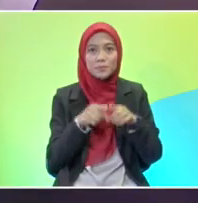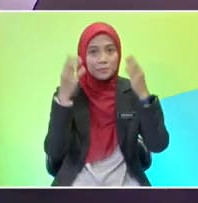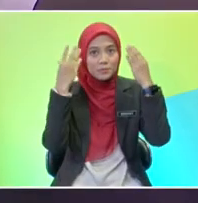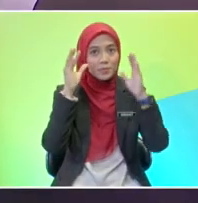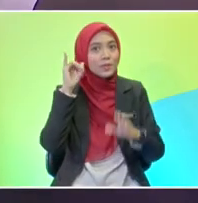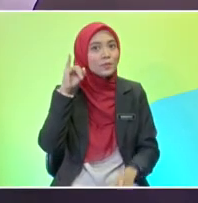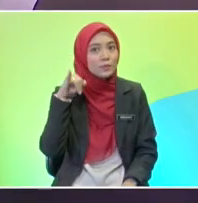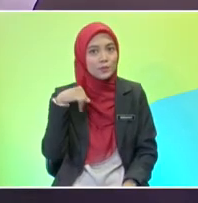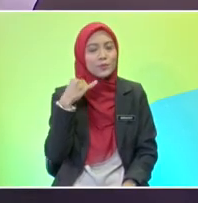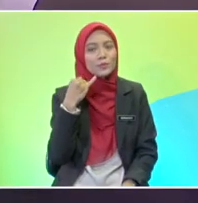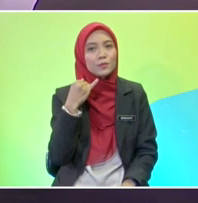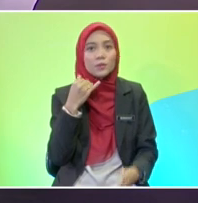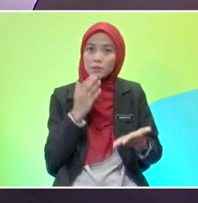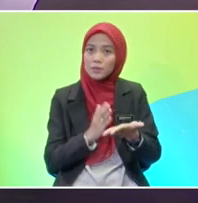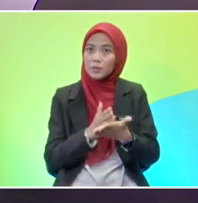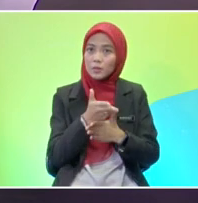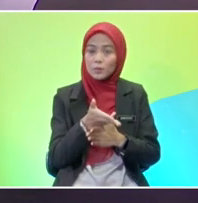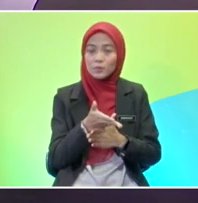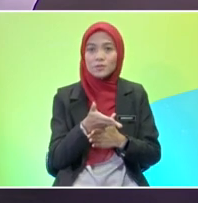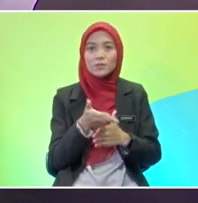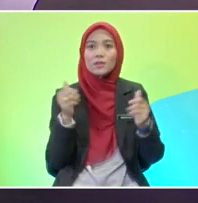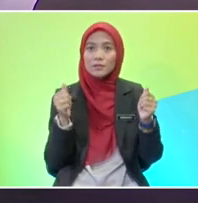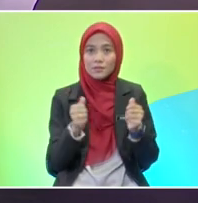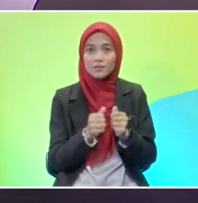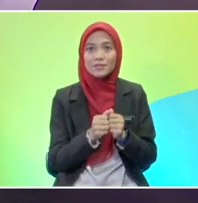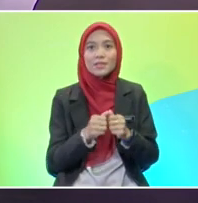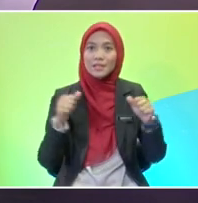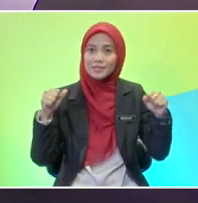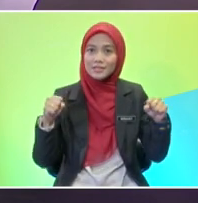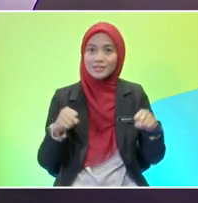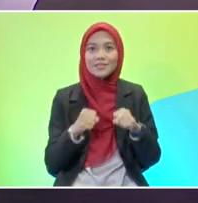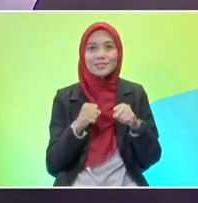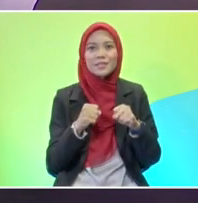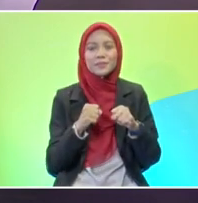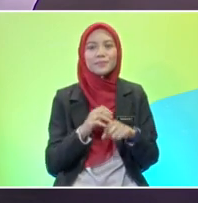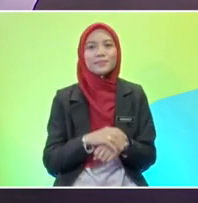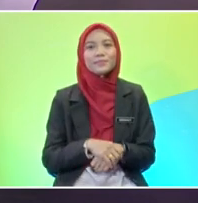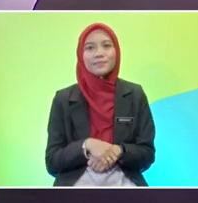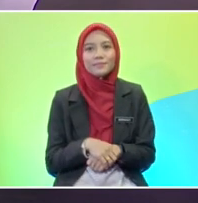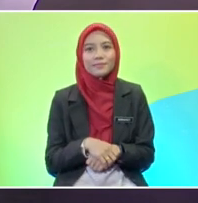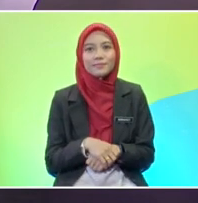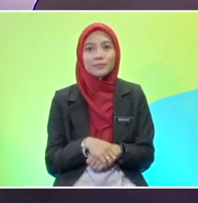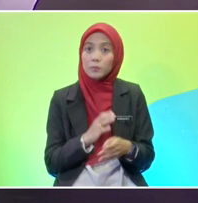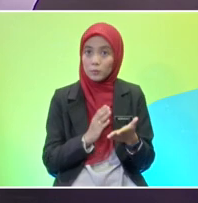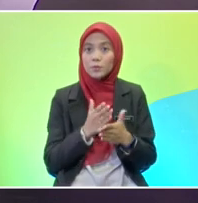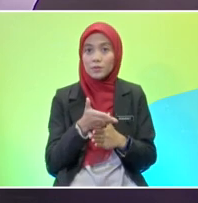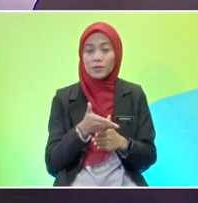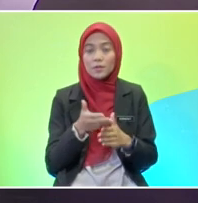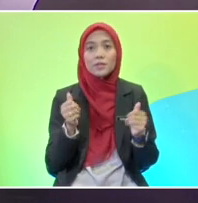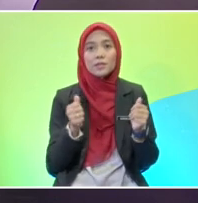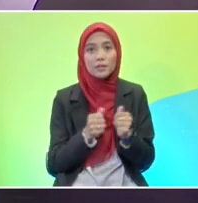dengan persepsi seni silahkan Oke terima kasih kembali Riau teruskan dengan